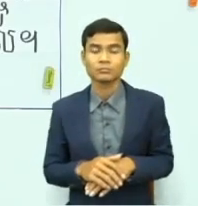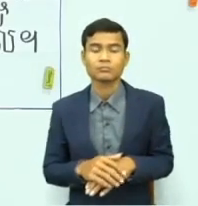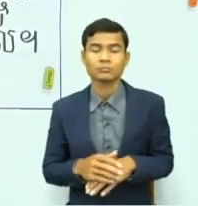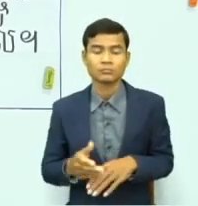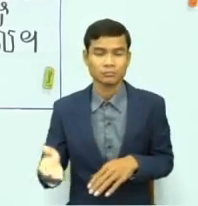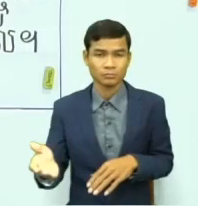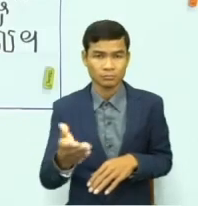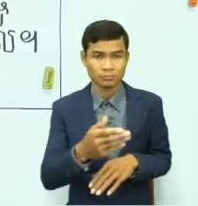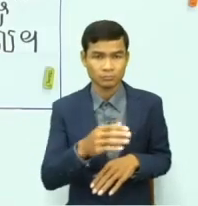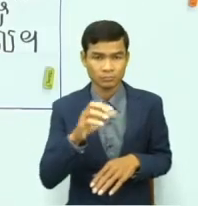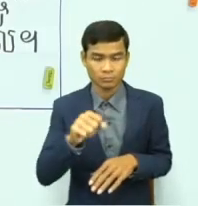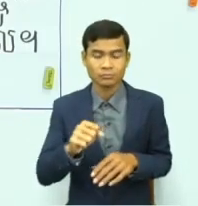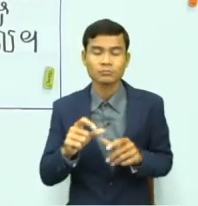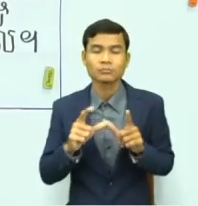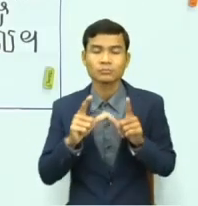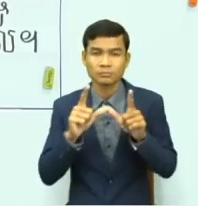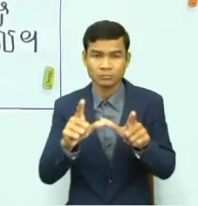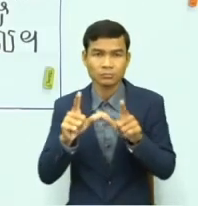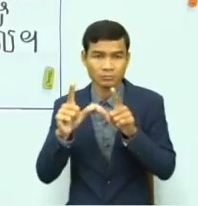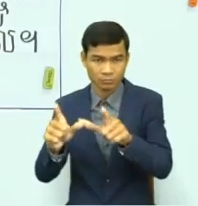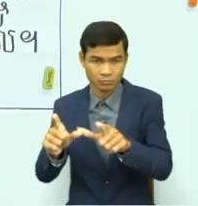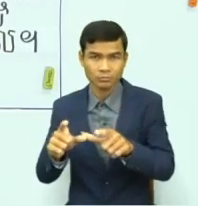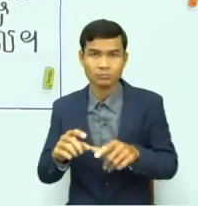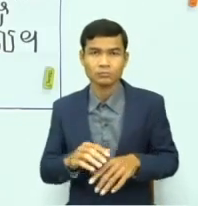dương à thuế đầm nà